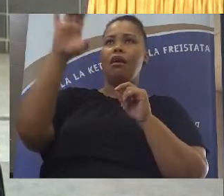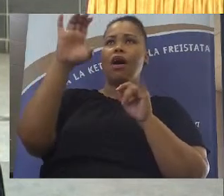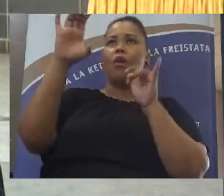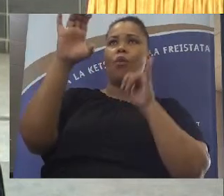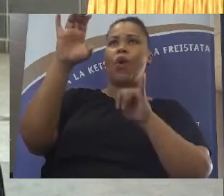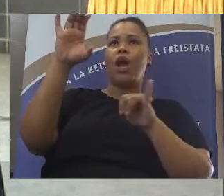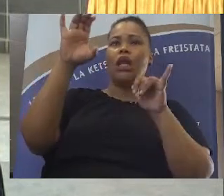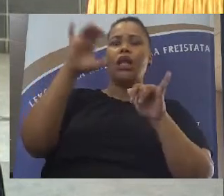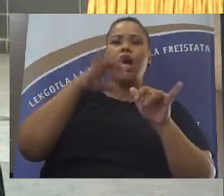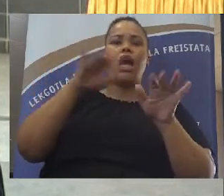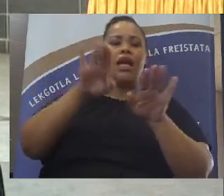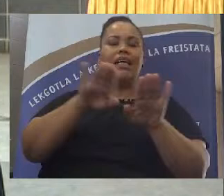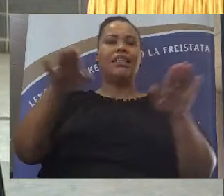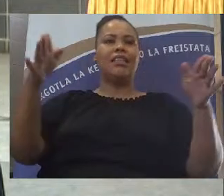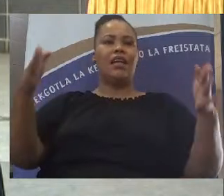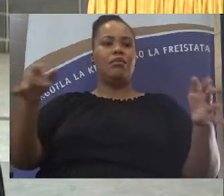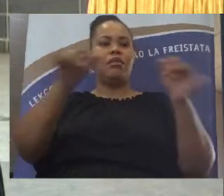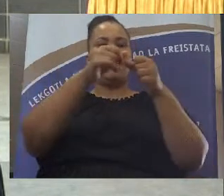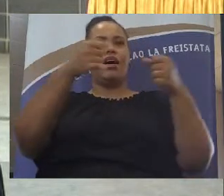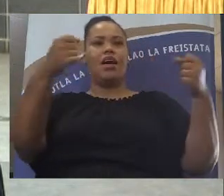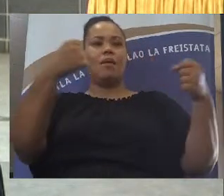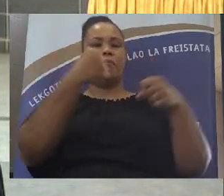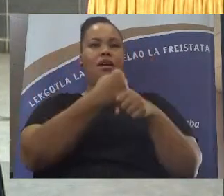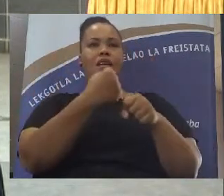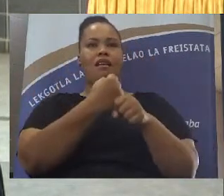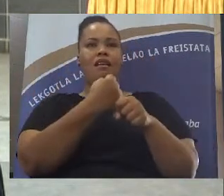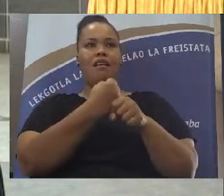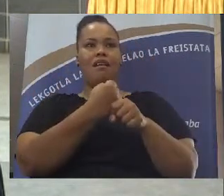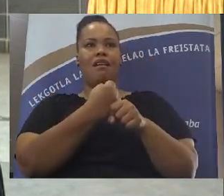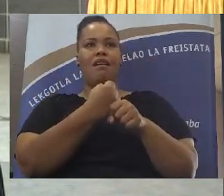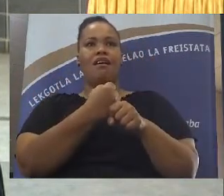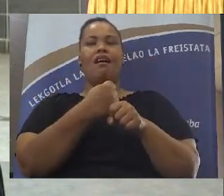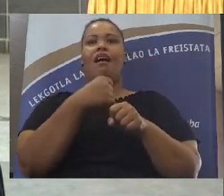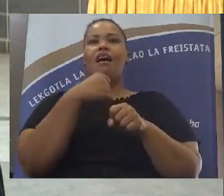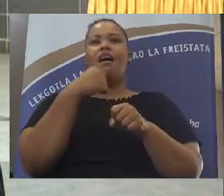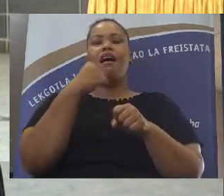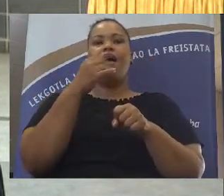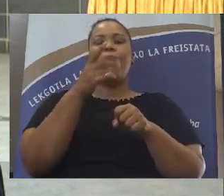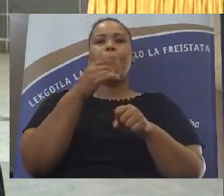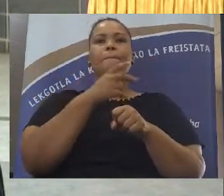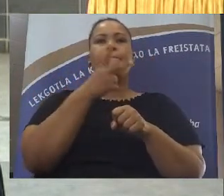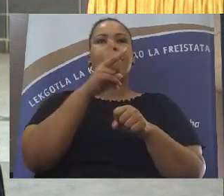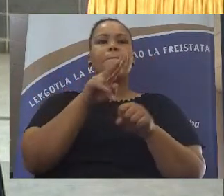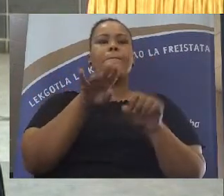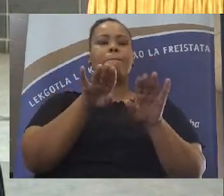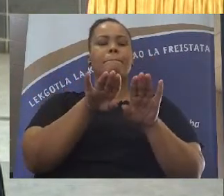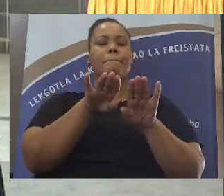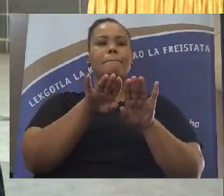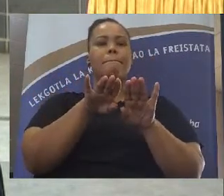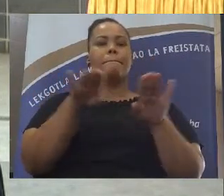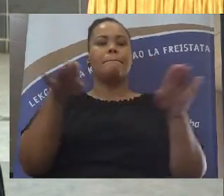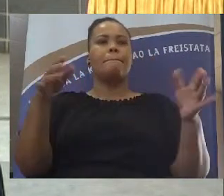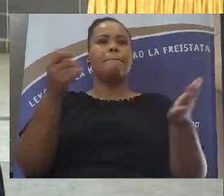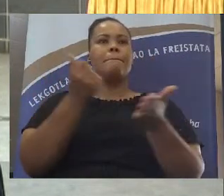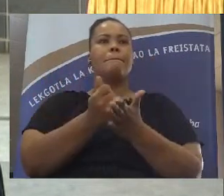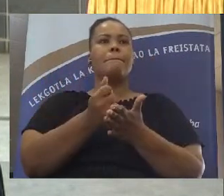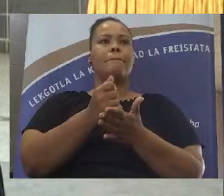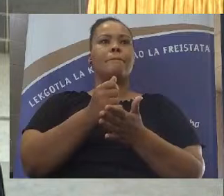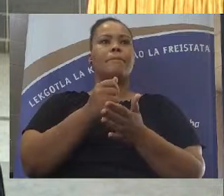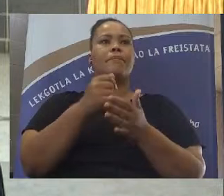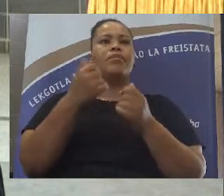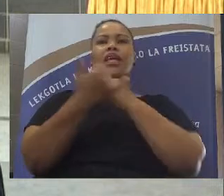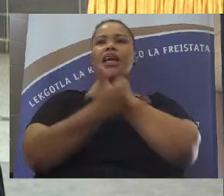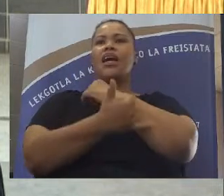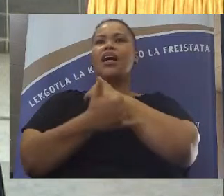'n meubelmaker en 'n kabinetmaker. Ek sien in die marketing industrie, furniture manufacturers, ons het moslims in ons